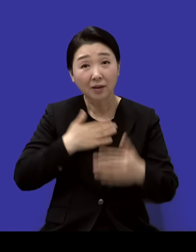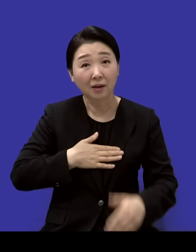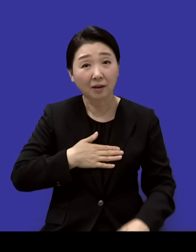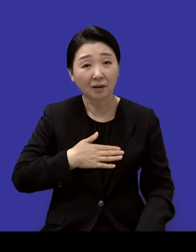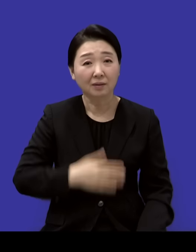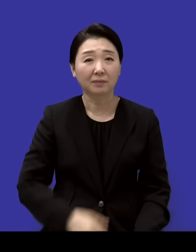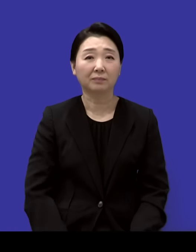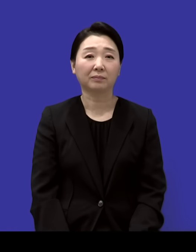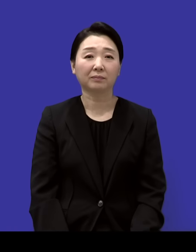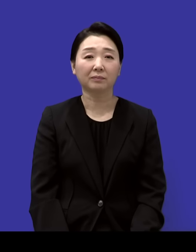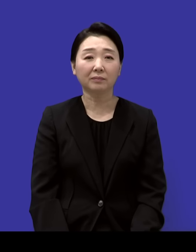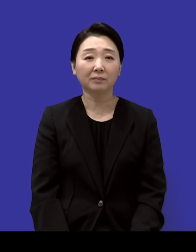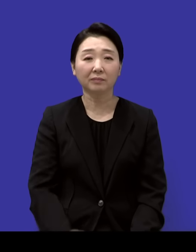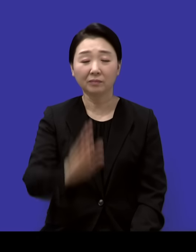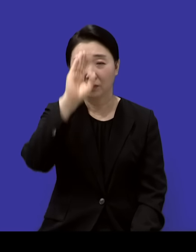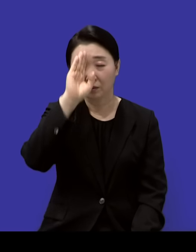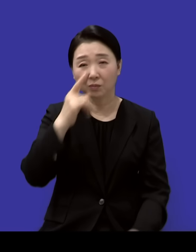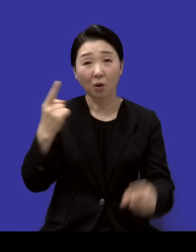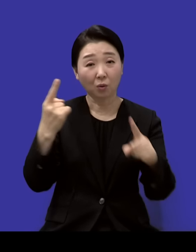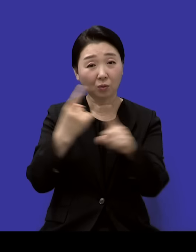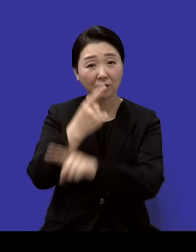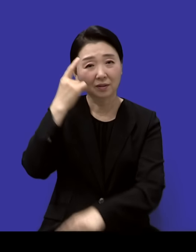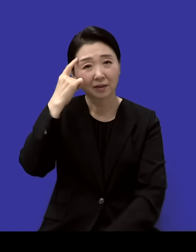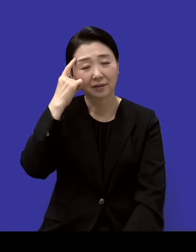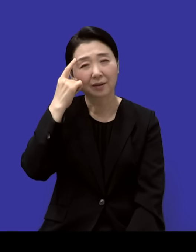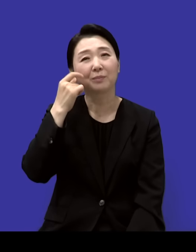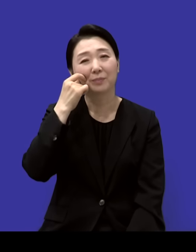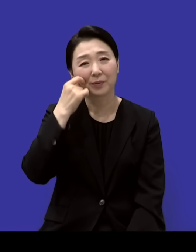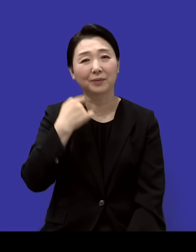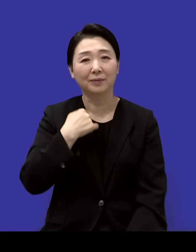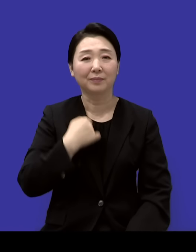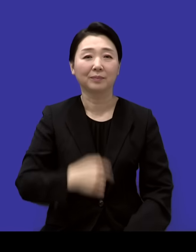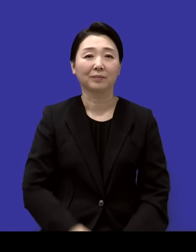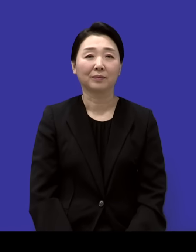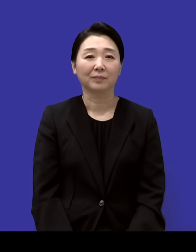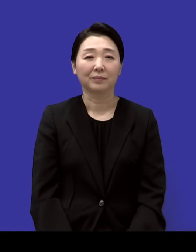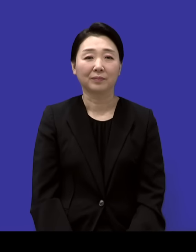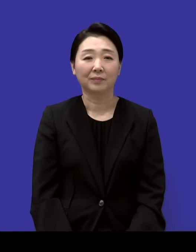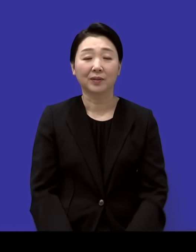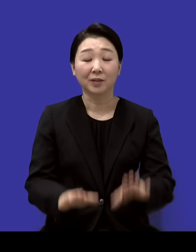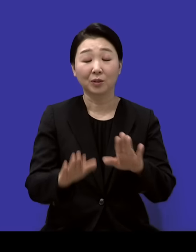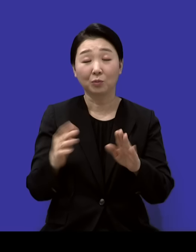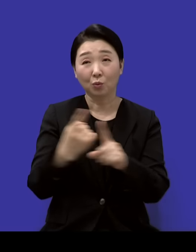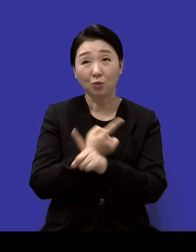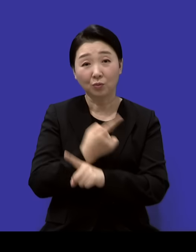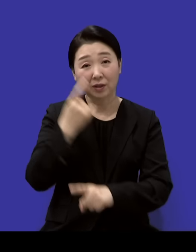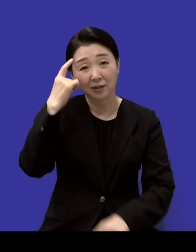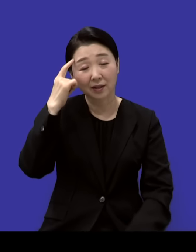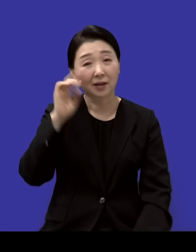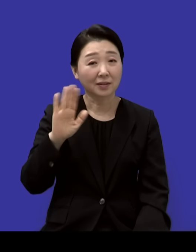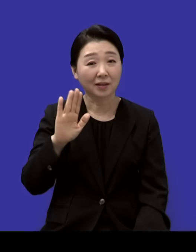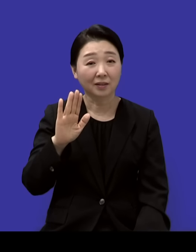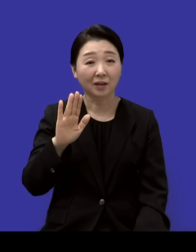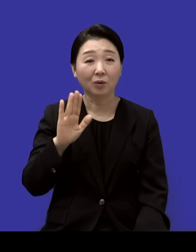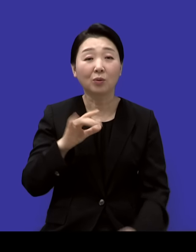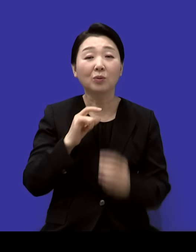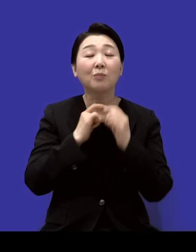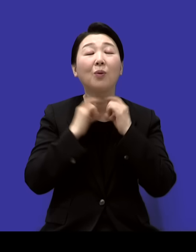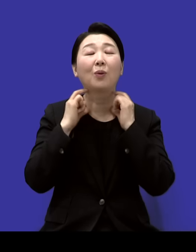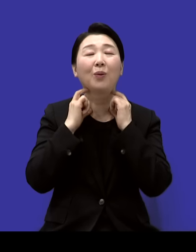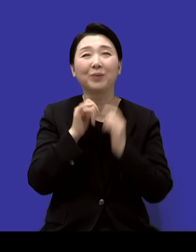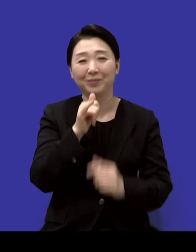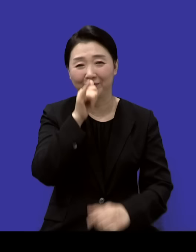저는 일단은 고쳐주신다고 생각은 안 했고 네, 안 예. 했죠. 안 했고 지금도 하진 않아요. 오늘도 이거 하고 왔어요. 목 디스크 뭐